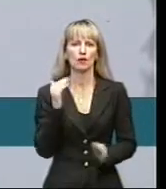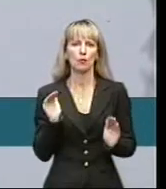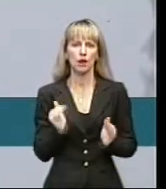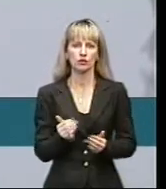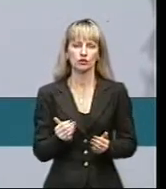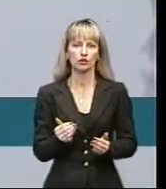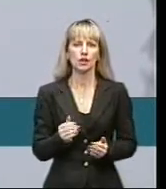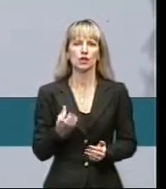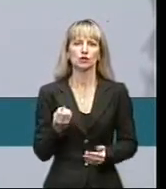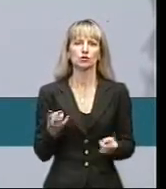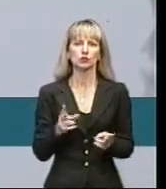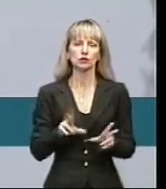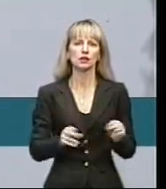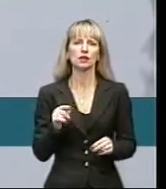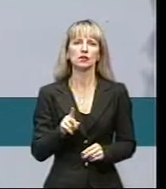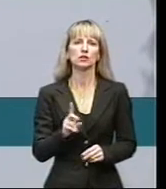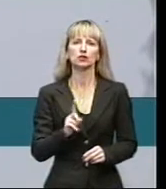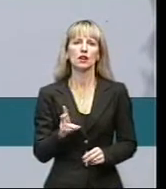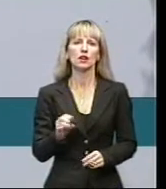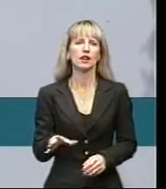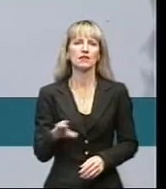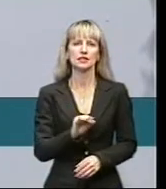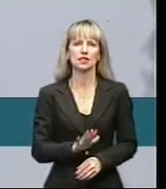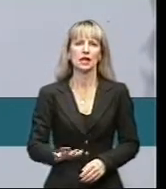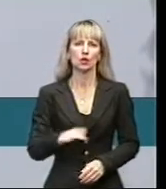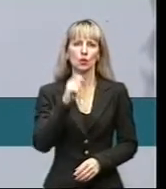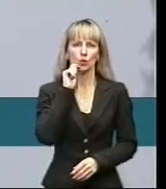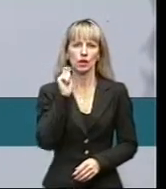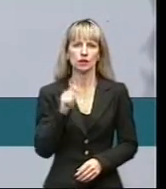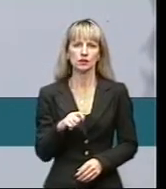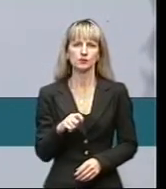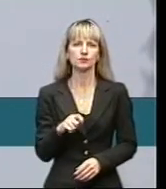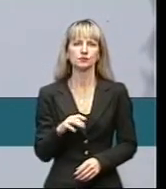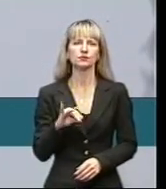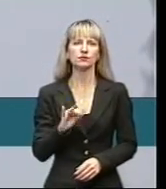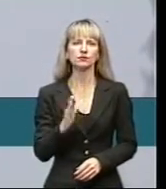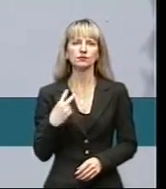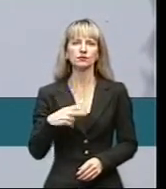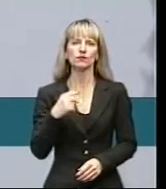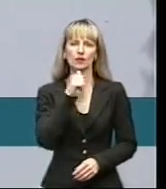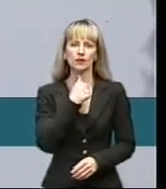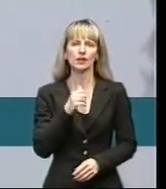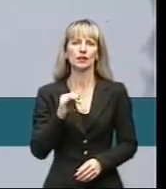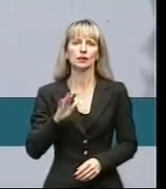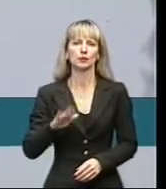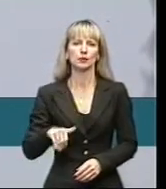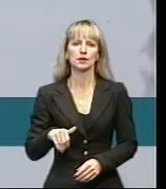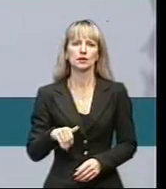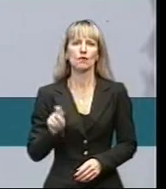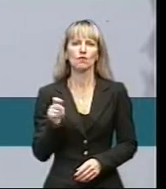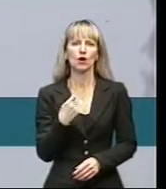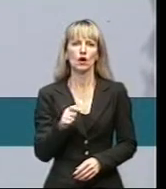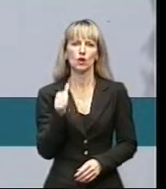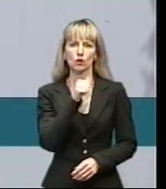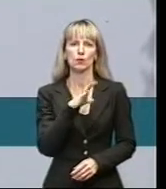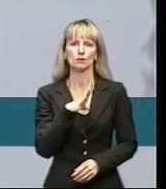крім того, треба зважати на те, що не всі території України і в 20-ті роки, і потім післявоєнні роки були